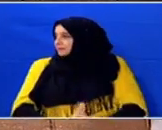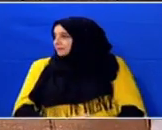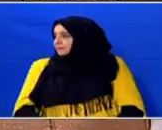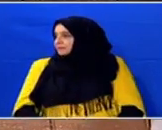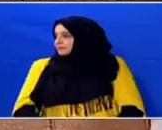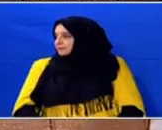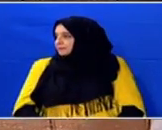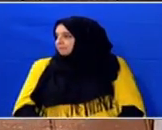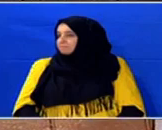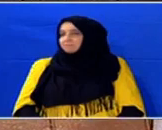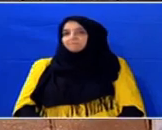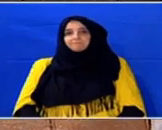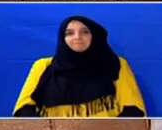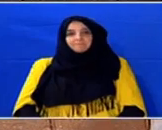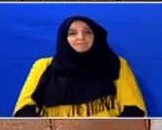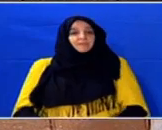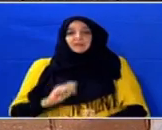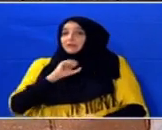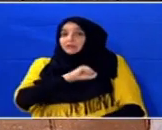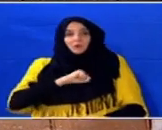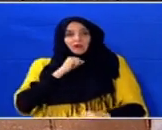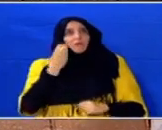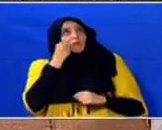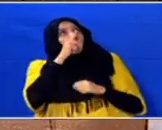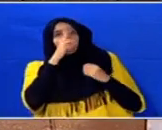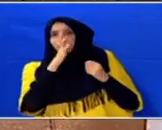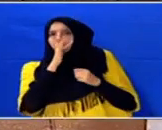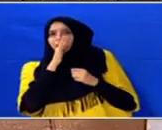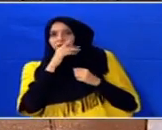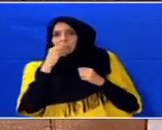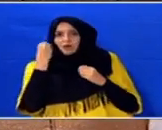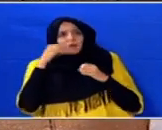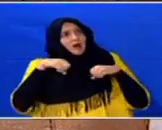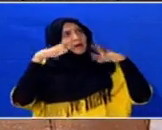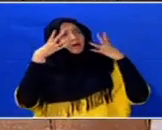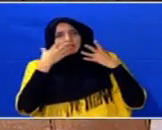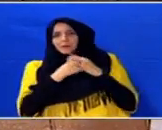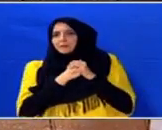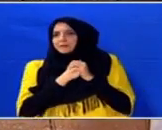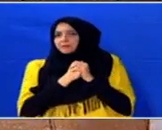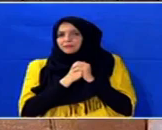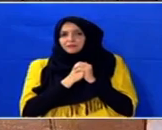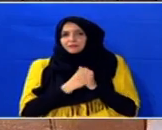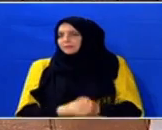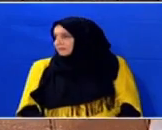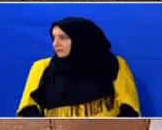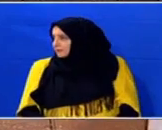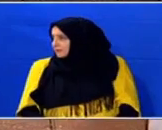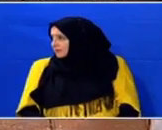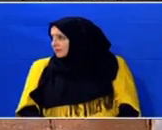تلك الواجبات أو تلك الضمانات أو تلك التعويضات لقابلية